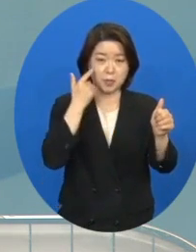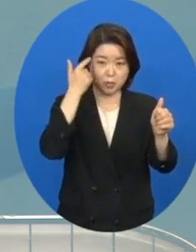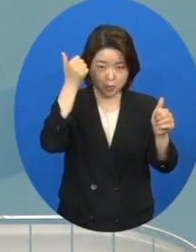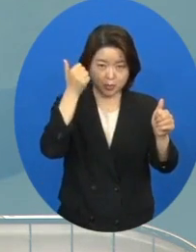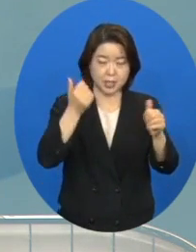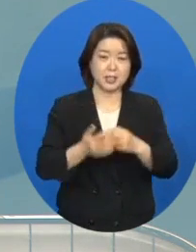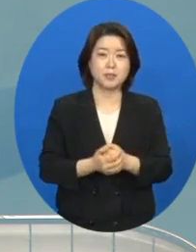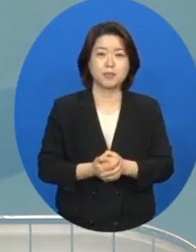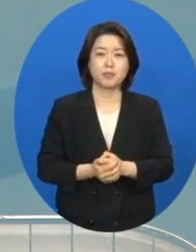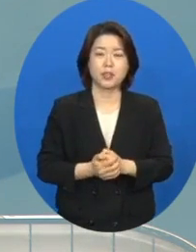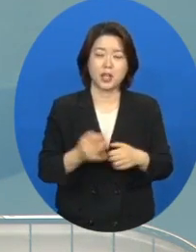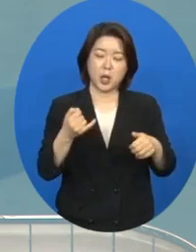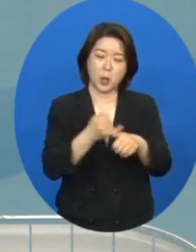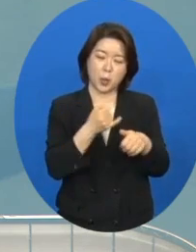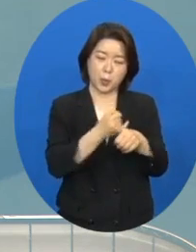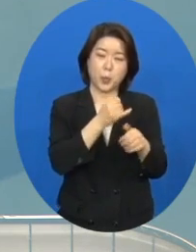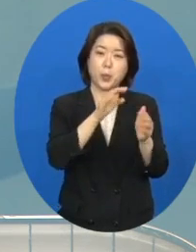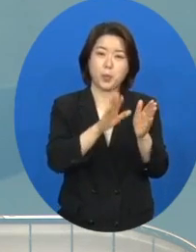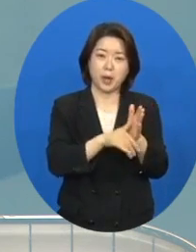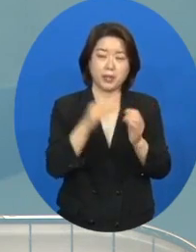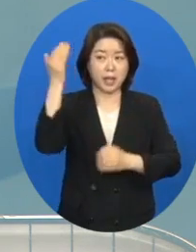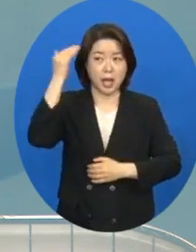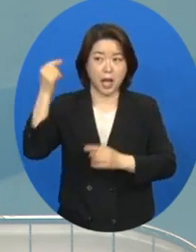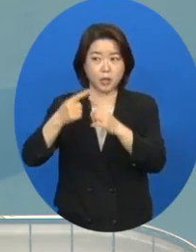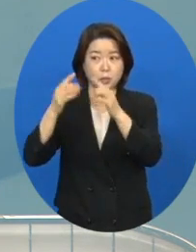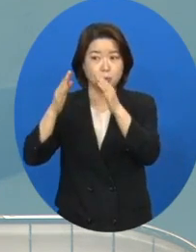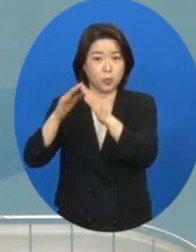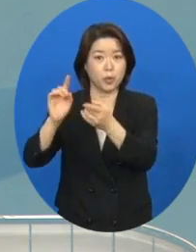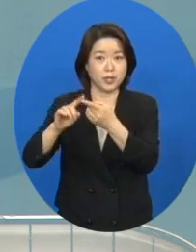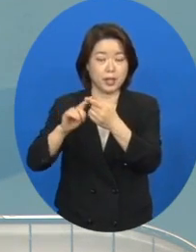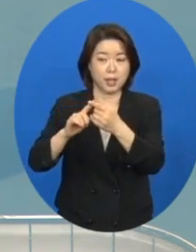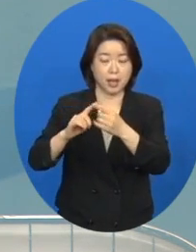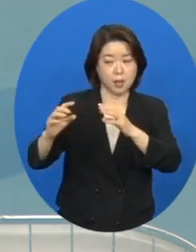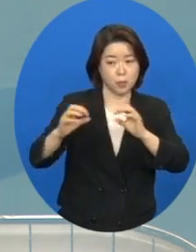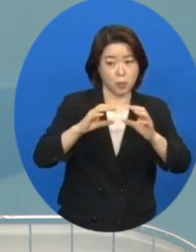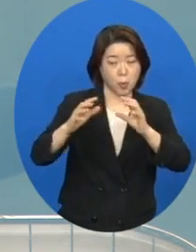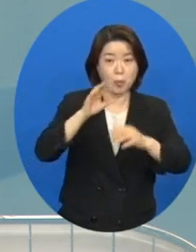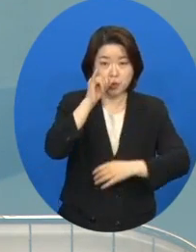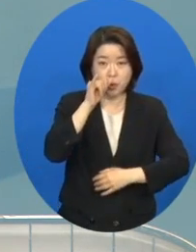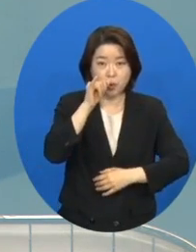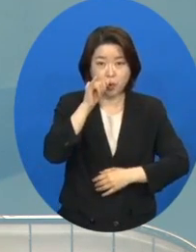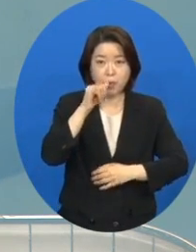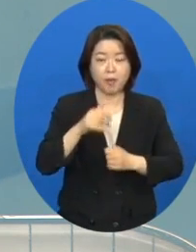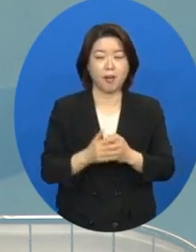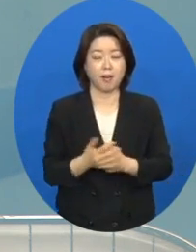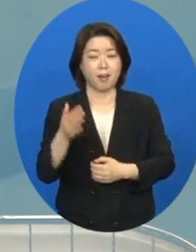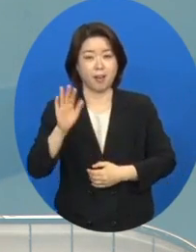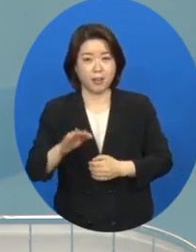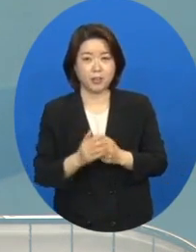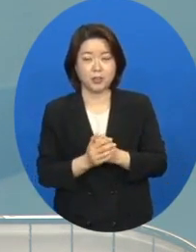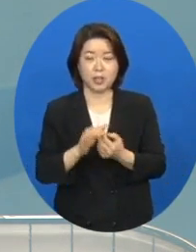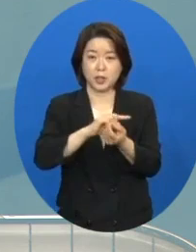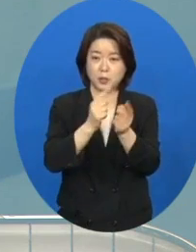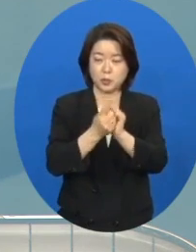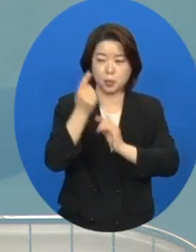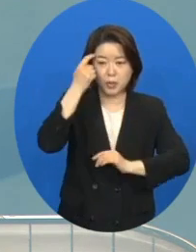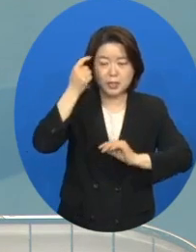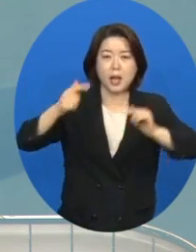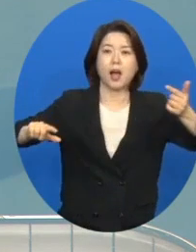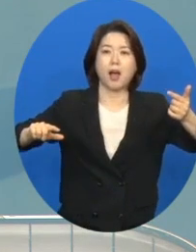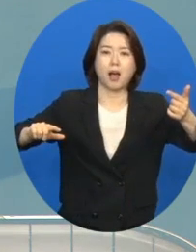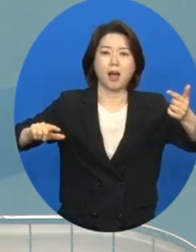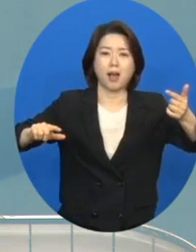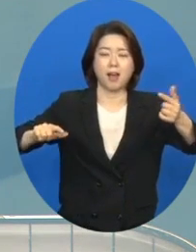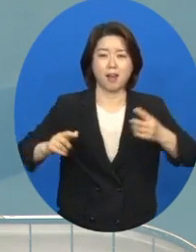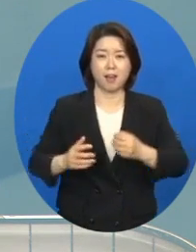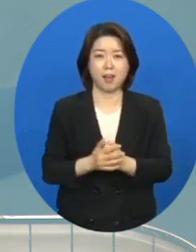목사님과 교제할 때 한국 교회에 대한 토론이 있었대요. 근데 서로 생각이 너무 많이